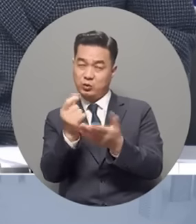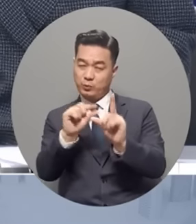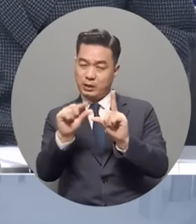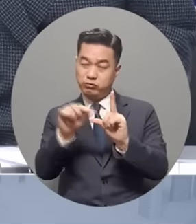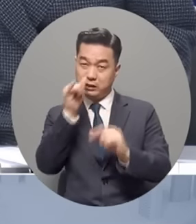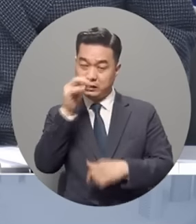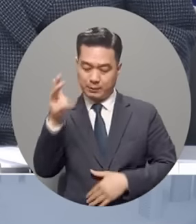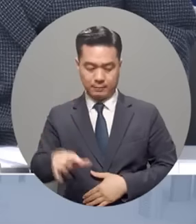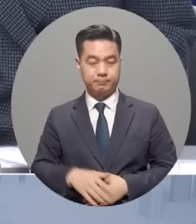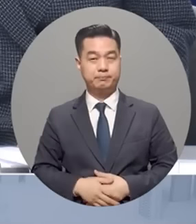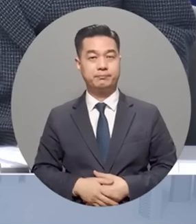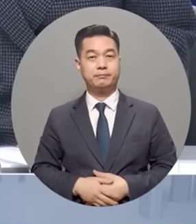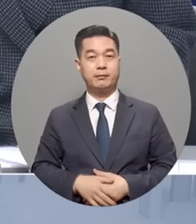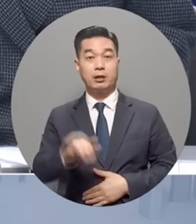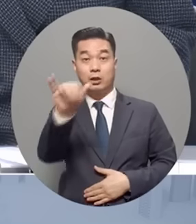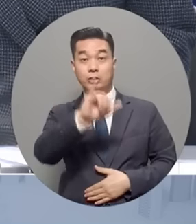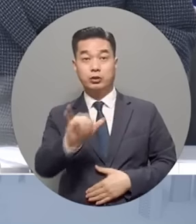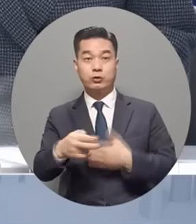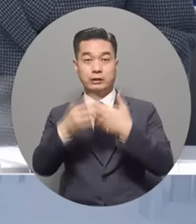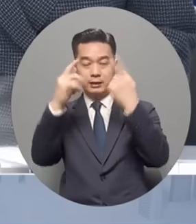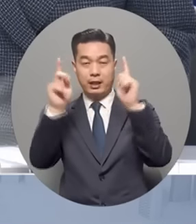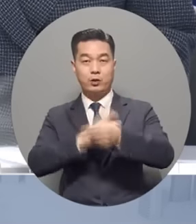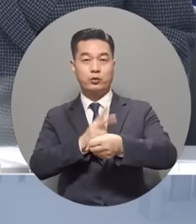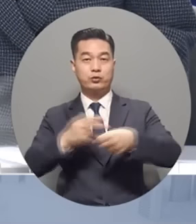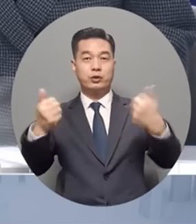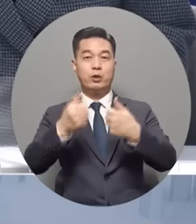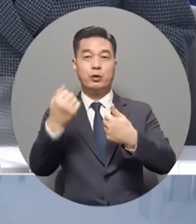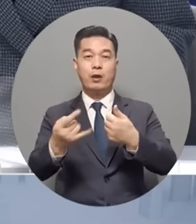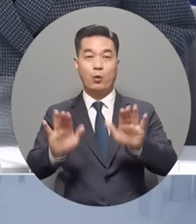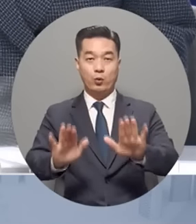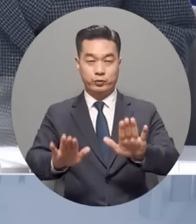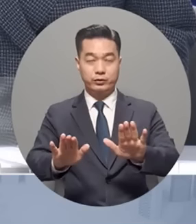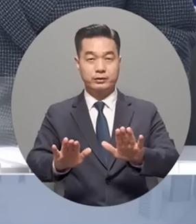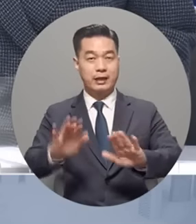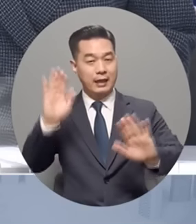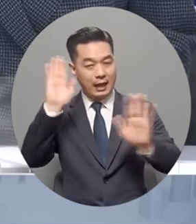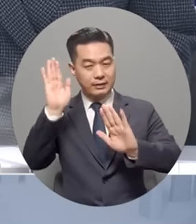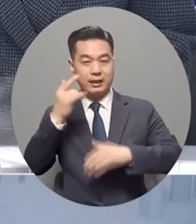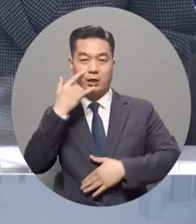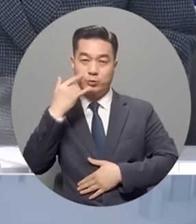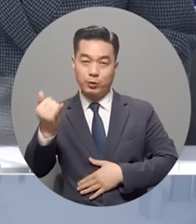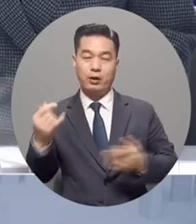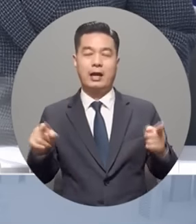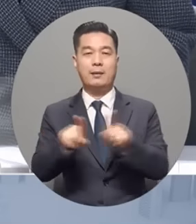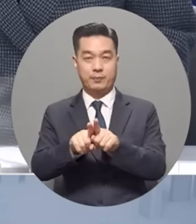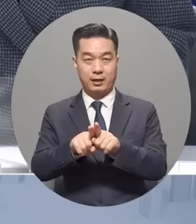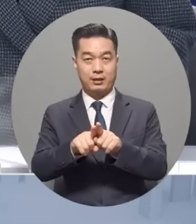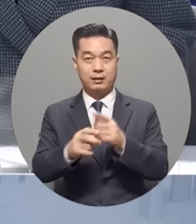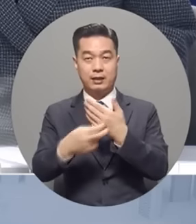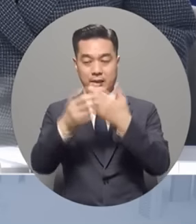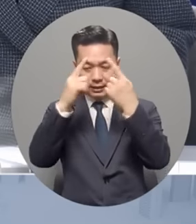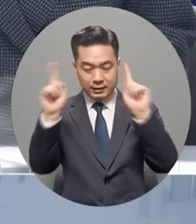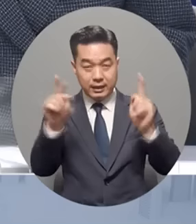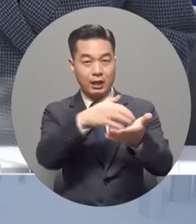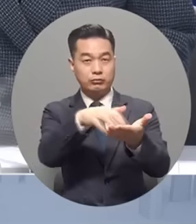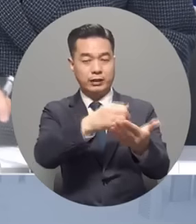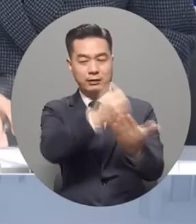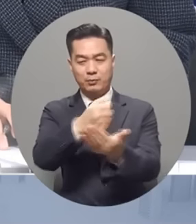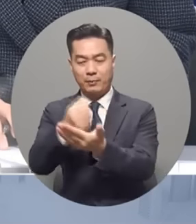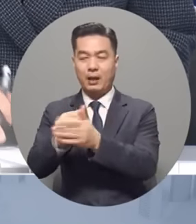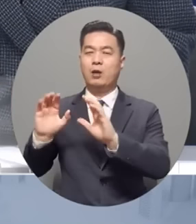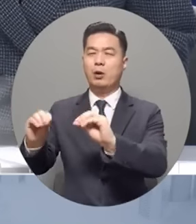있는데요 전국 의대교수 협의에는 오늘 수험생과 학부모 등과 함께 의대 증언과 배정의 절차를 멈춰 달라는